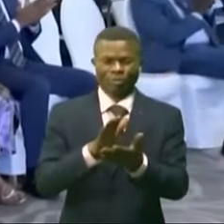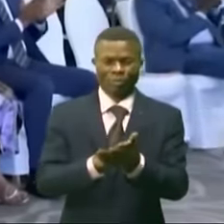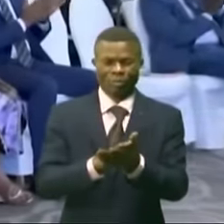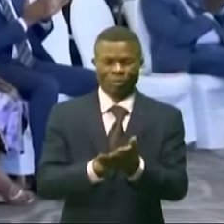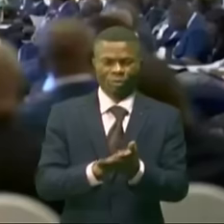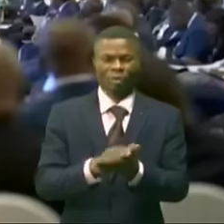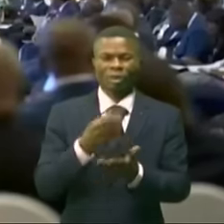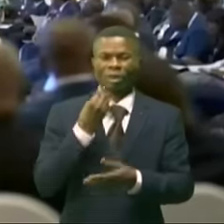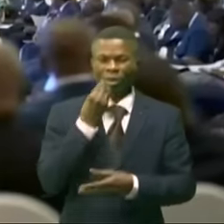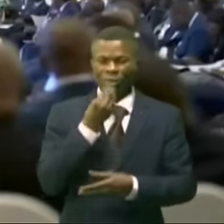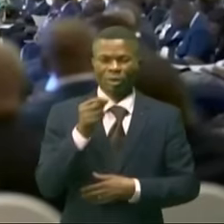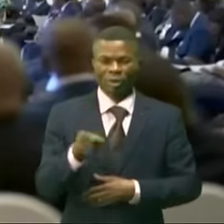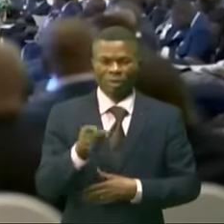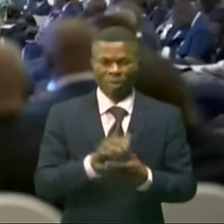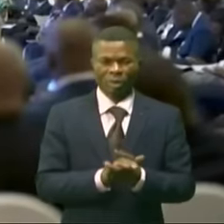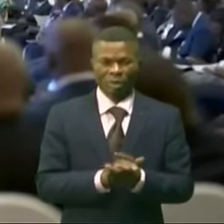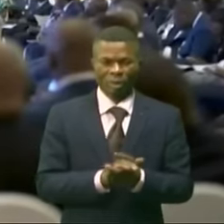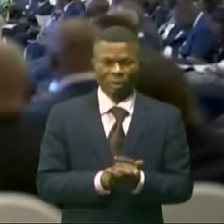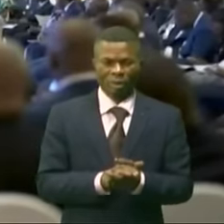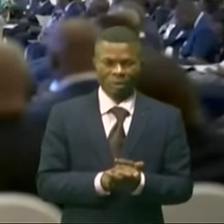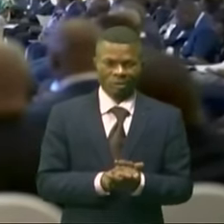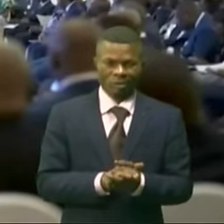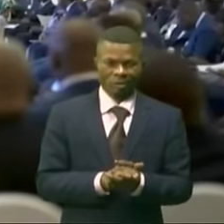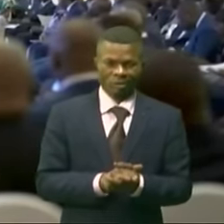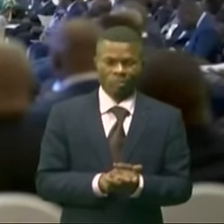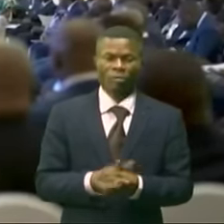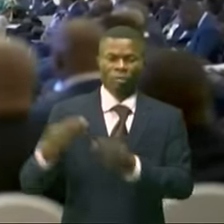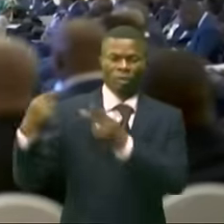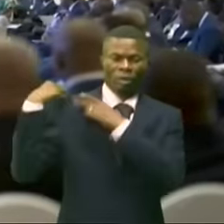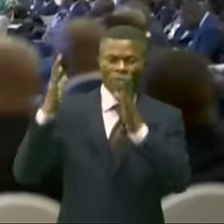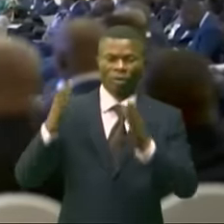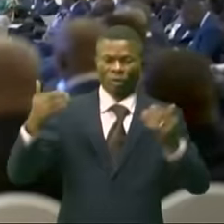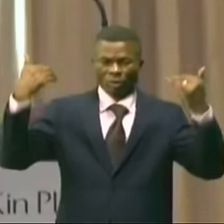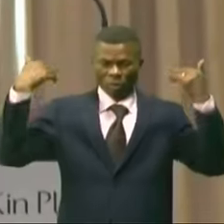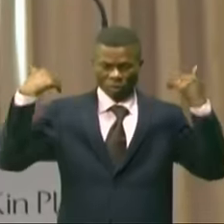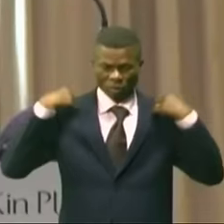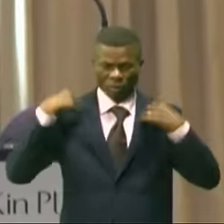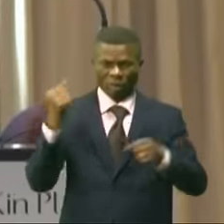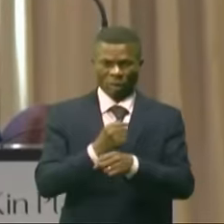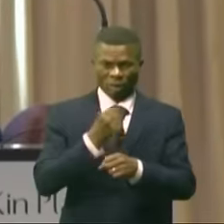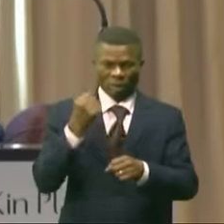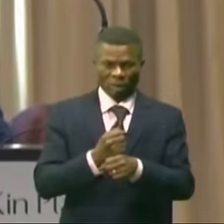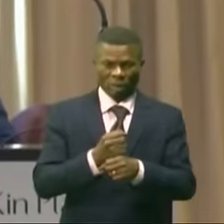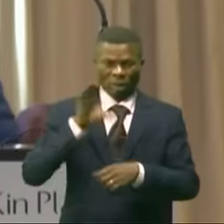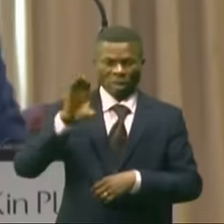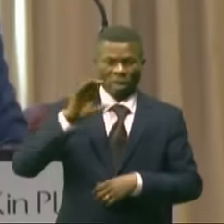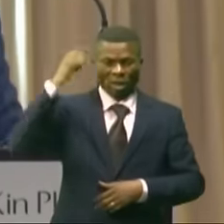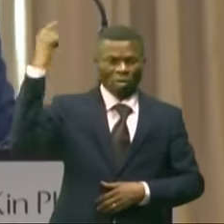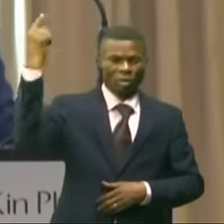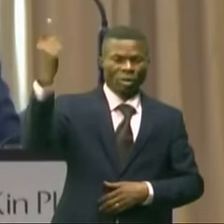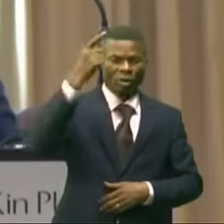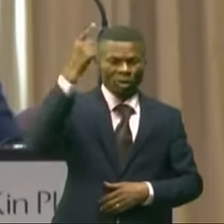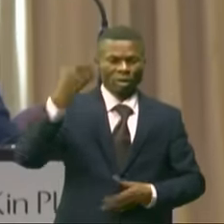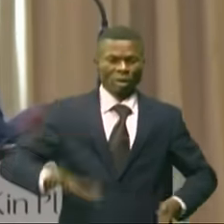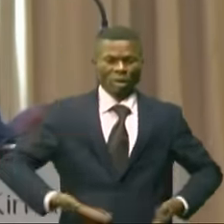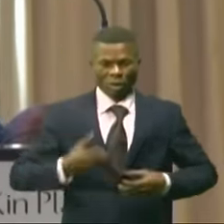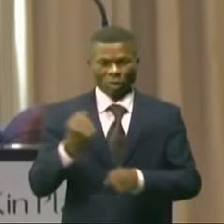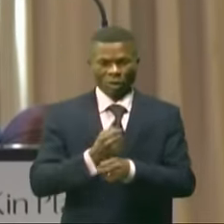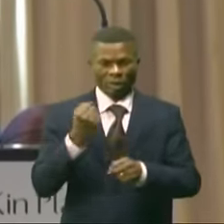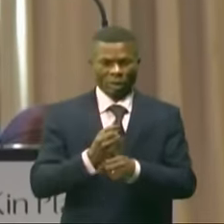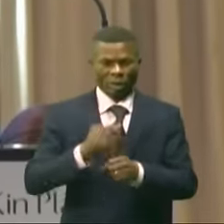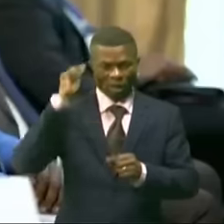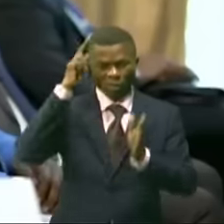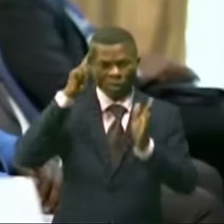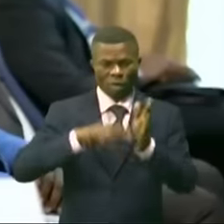assises Kofi nouve responsable en chef des opérations à la Banque mondiale a salué les efforts du gouvernement